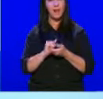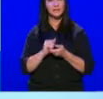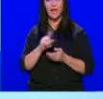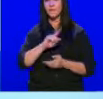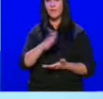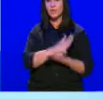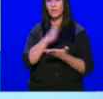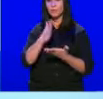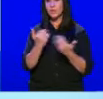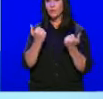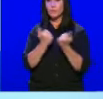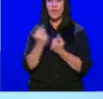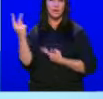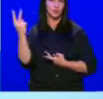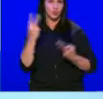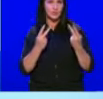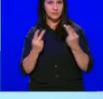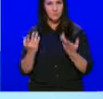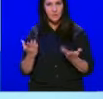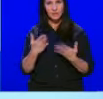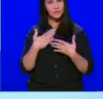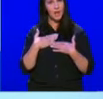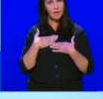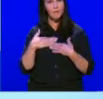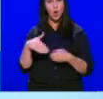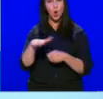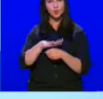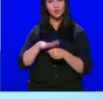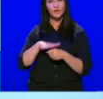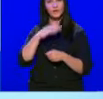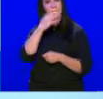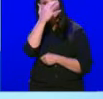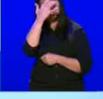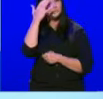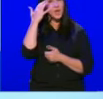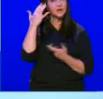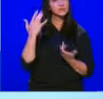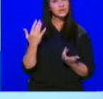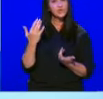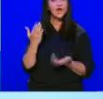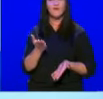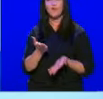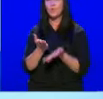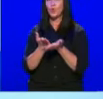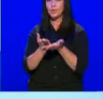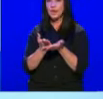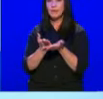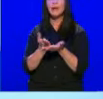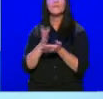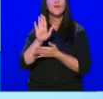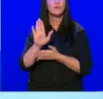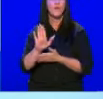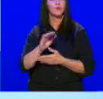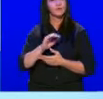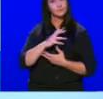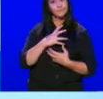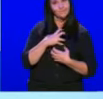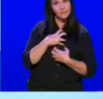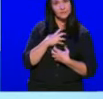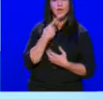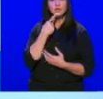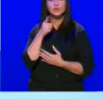не на последно място, разбира се, има основание да се разсъждава в подкрепа на неговите опасения за